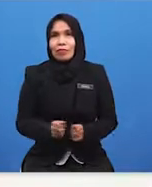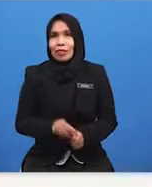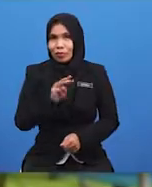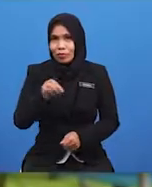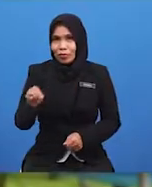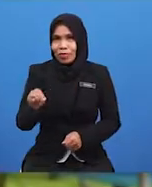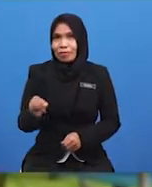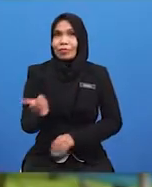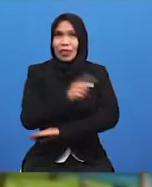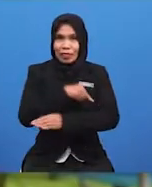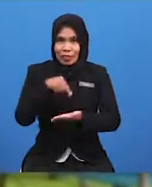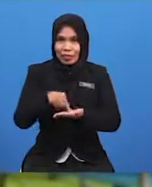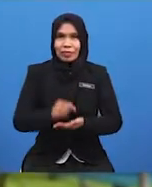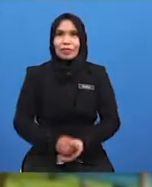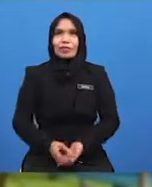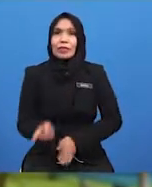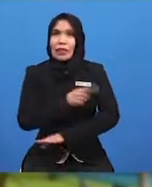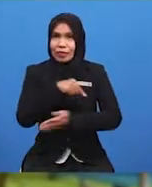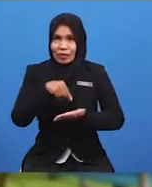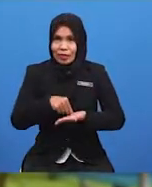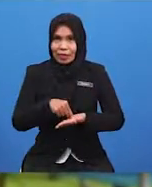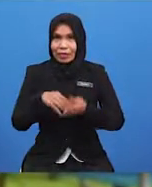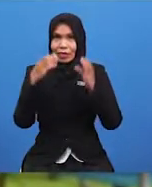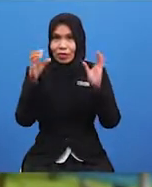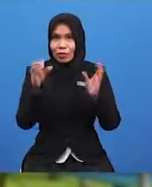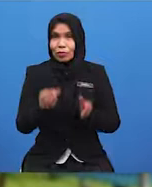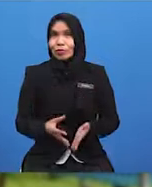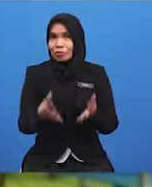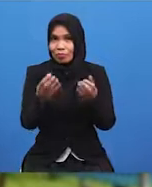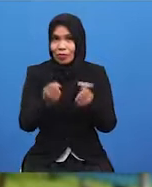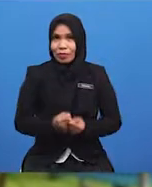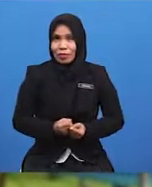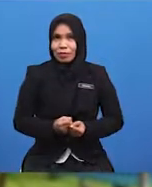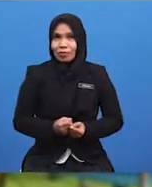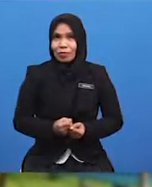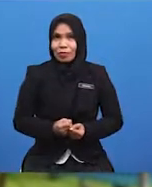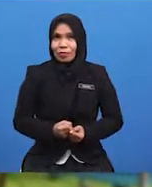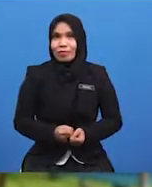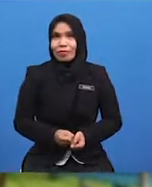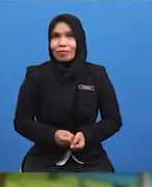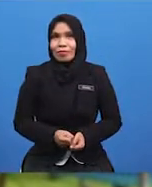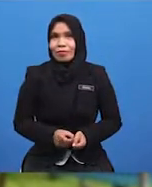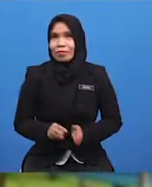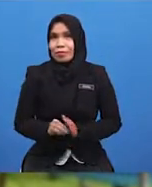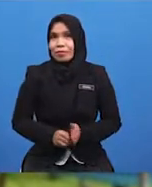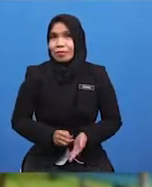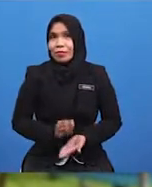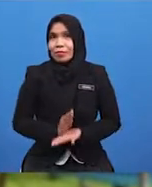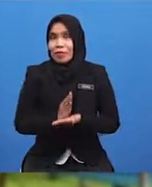hari ini hari ini cegukan Kak membimbing murid kalian untuk